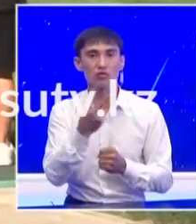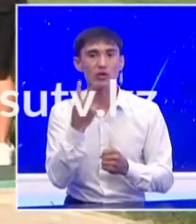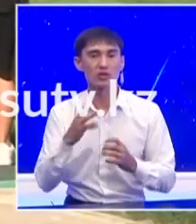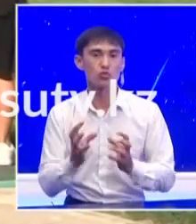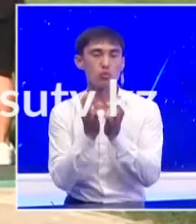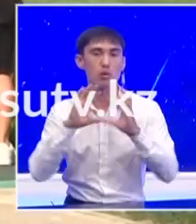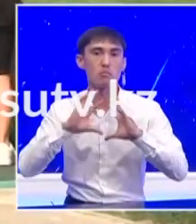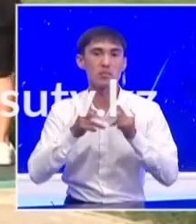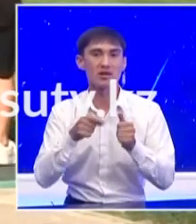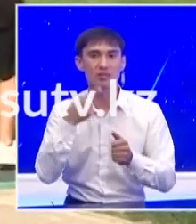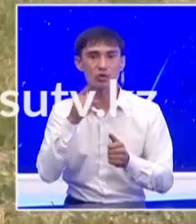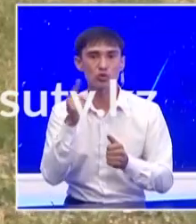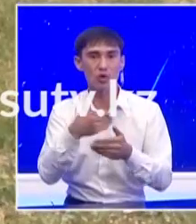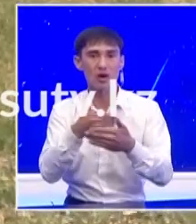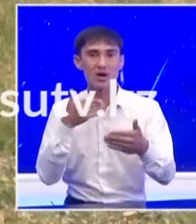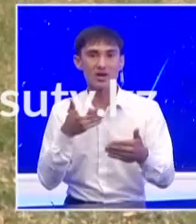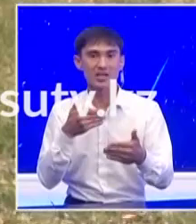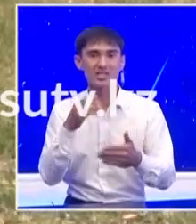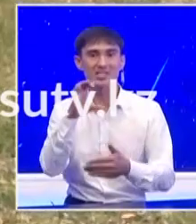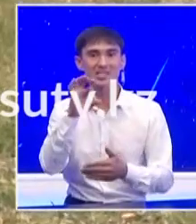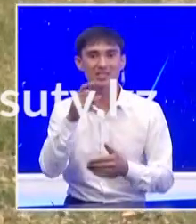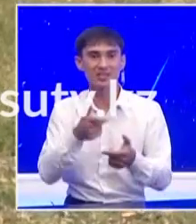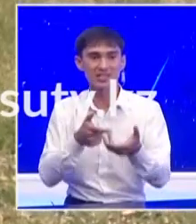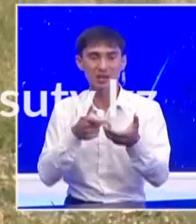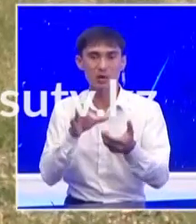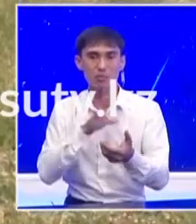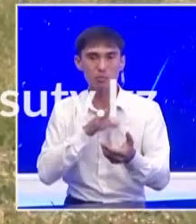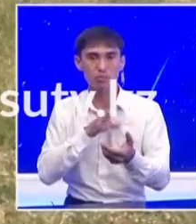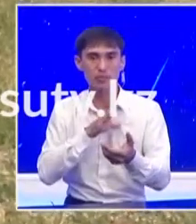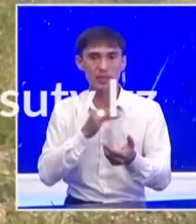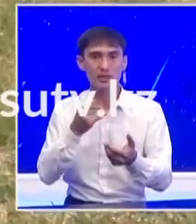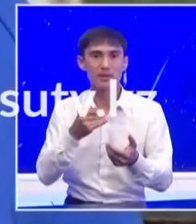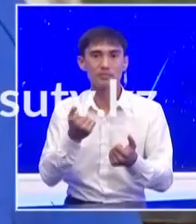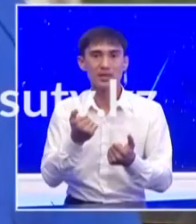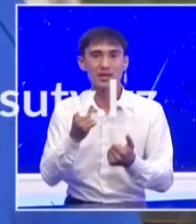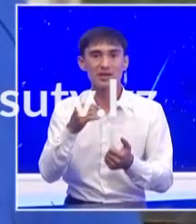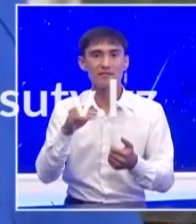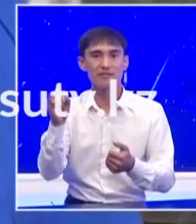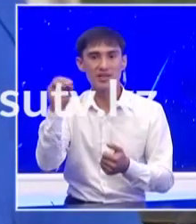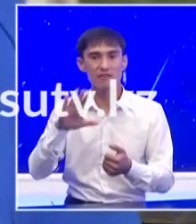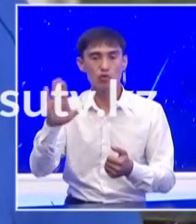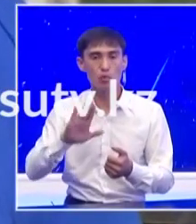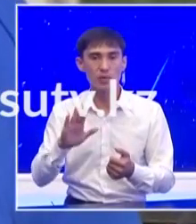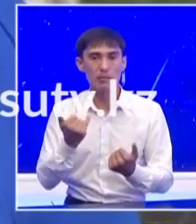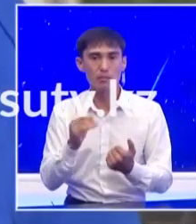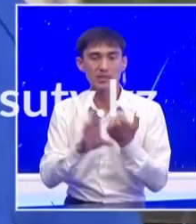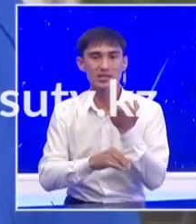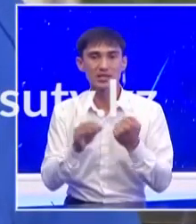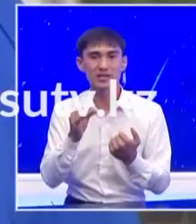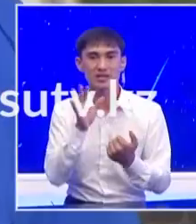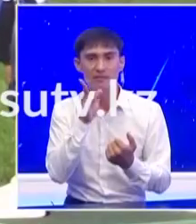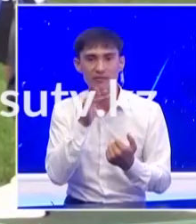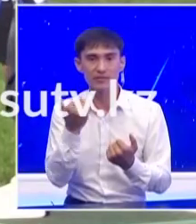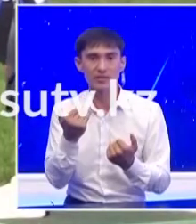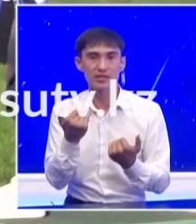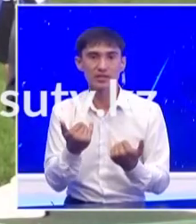Кубка мира, отмечает, что раньше стендовая стрельба в основном культивировалась в Европе. В последнее время этот олимпийский вид спорта